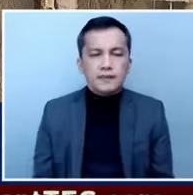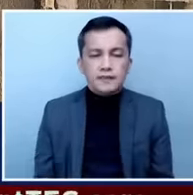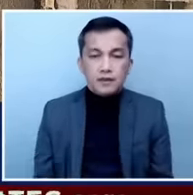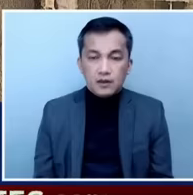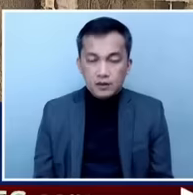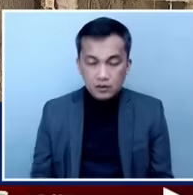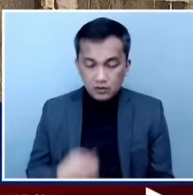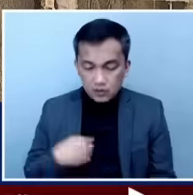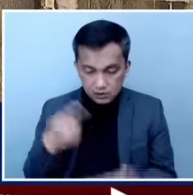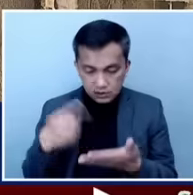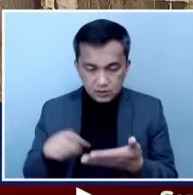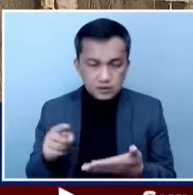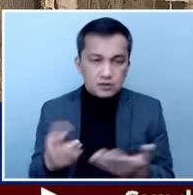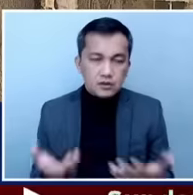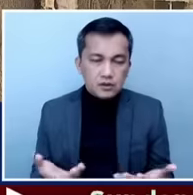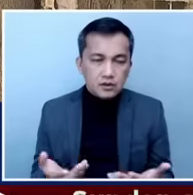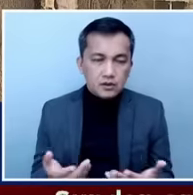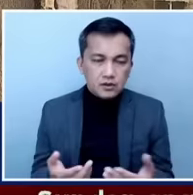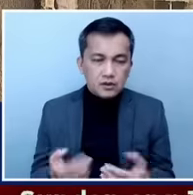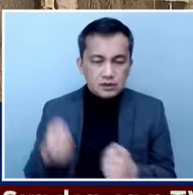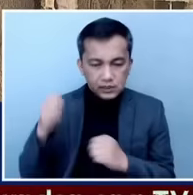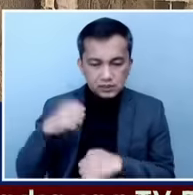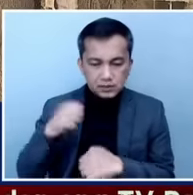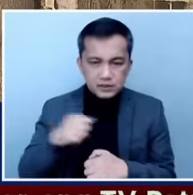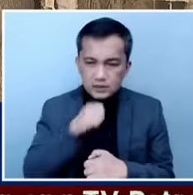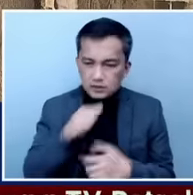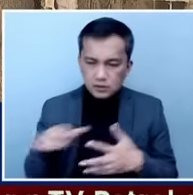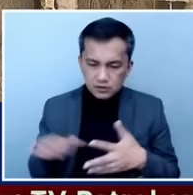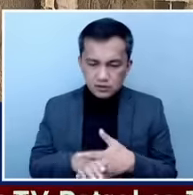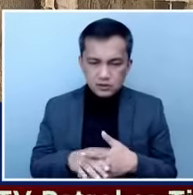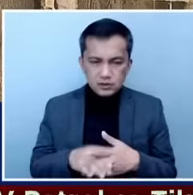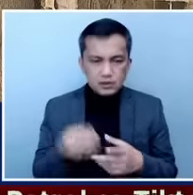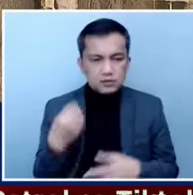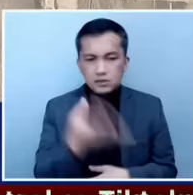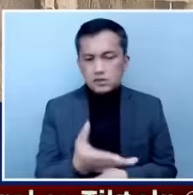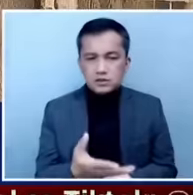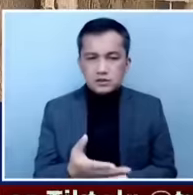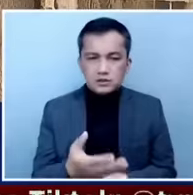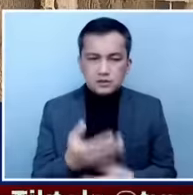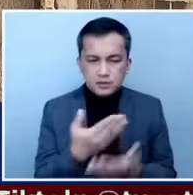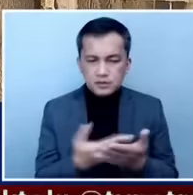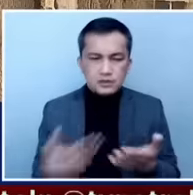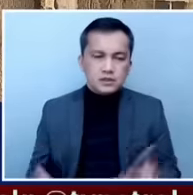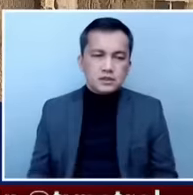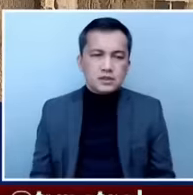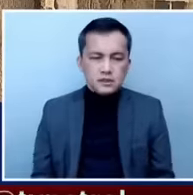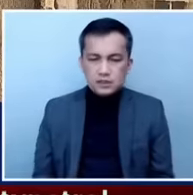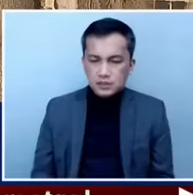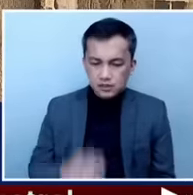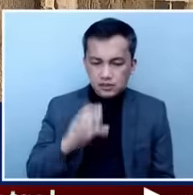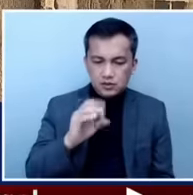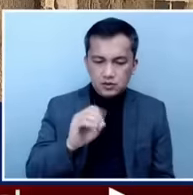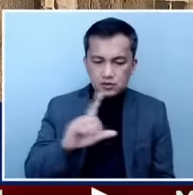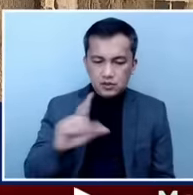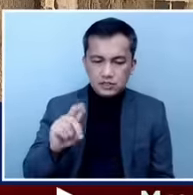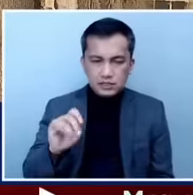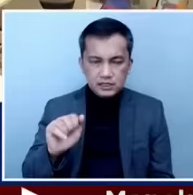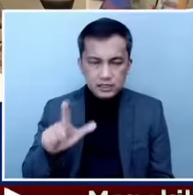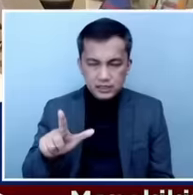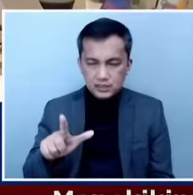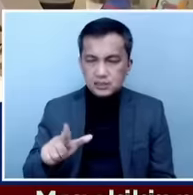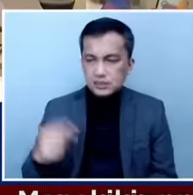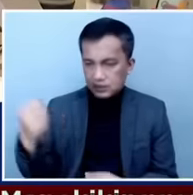nag-expect na po ako na hindi na po kasuhan kasi nasa kanila na po yung property. So parang collateral, sir? Collateral? Yes po. Opo,